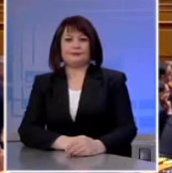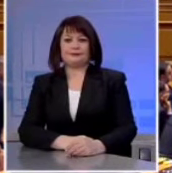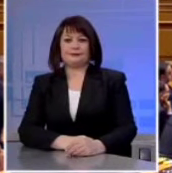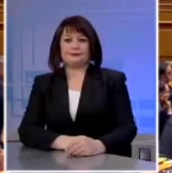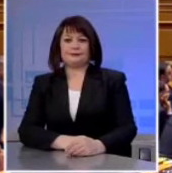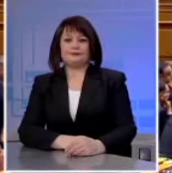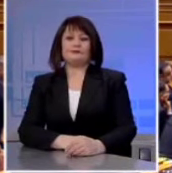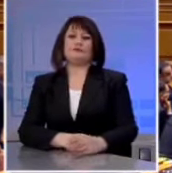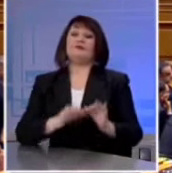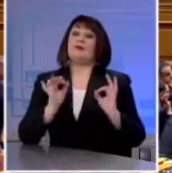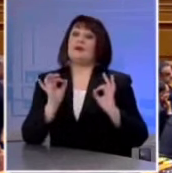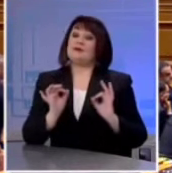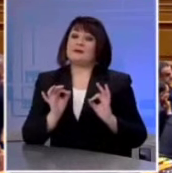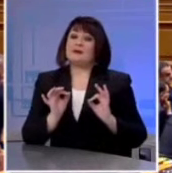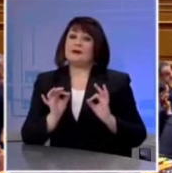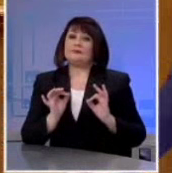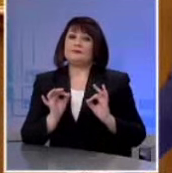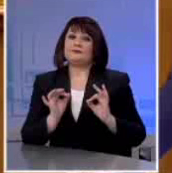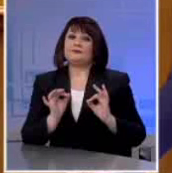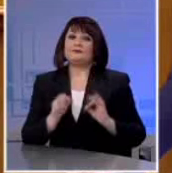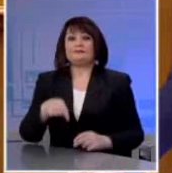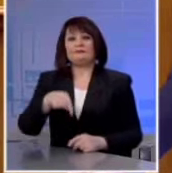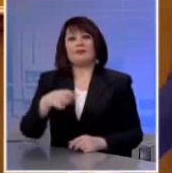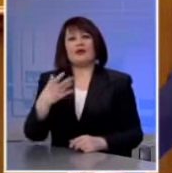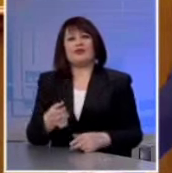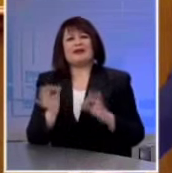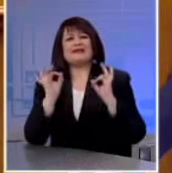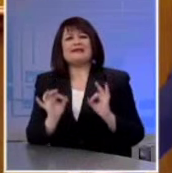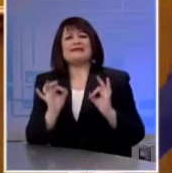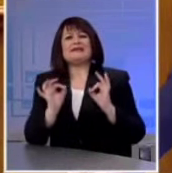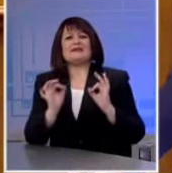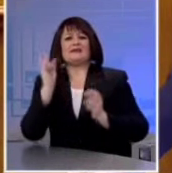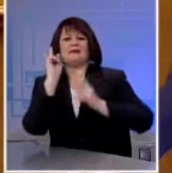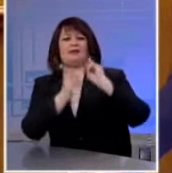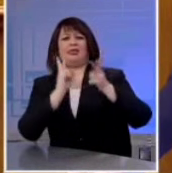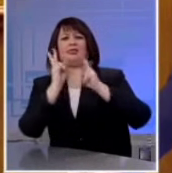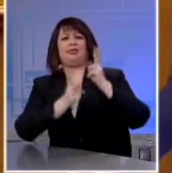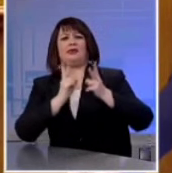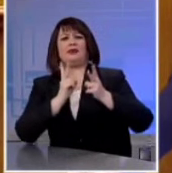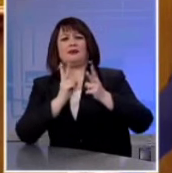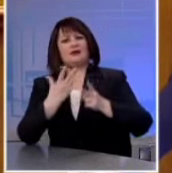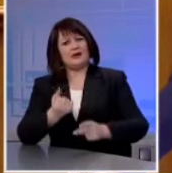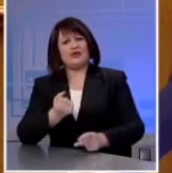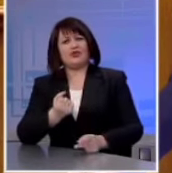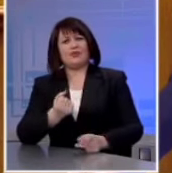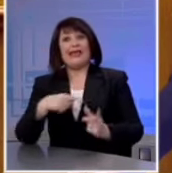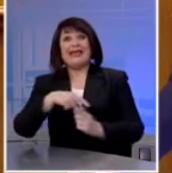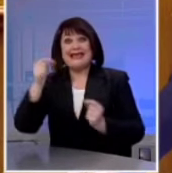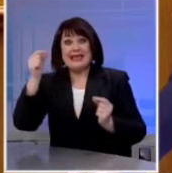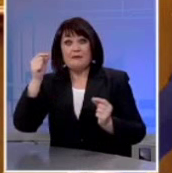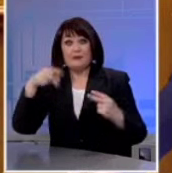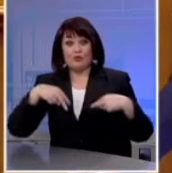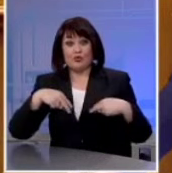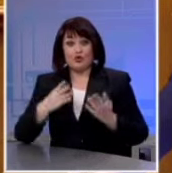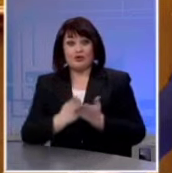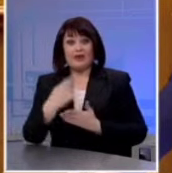Και βεβαίως εδώ έχουμε πολύ συγκεκριμένες καταγγελίες από την πλευρά του Κύπριου Υπουργού Δικαιοσύνης, οι